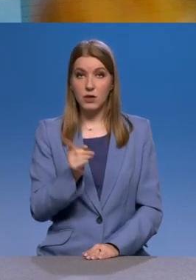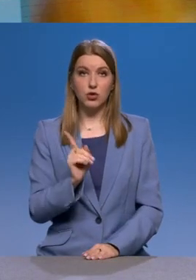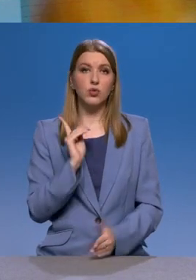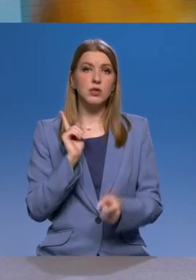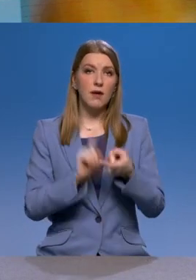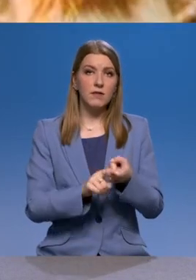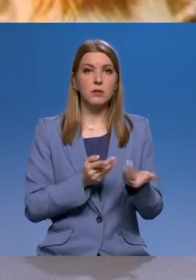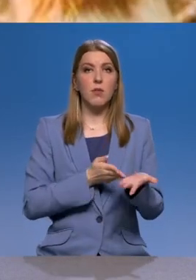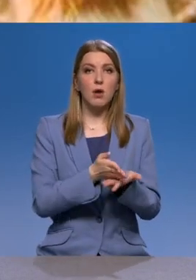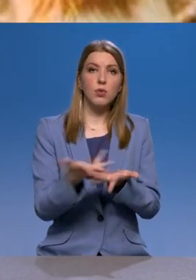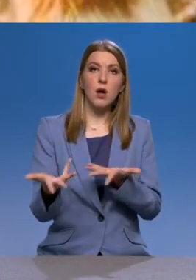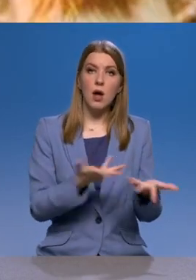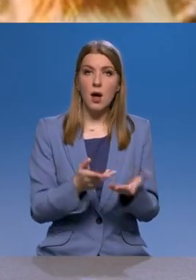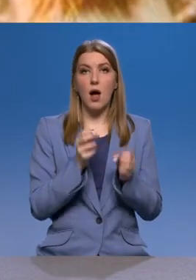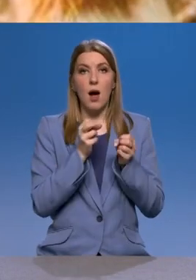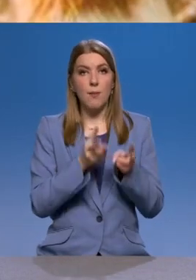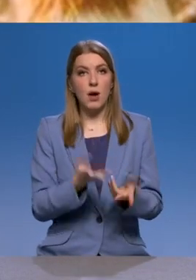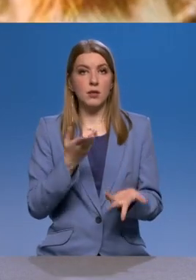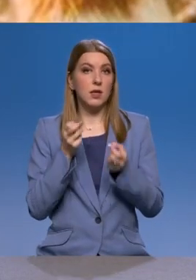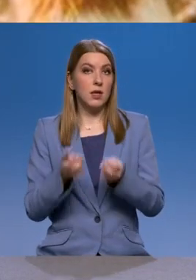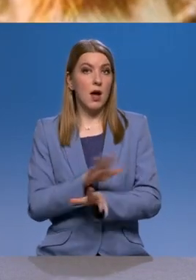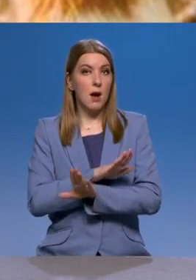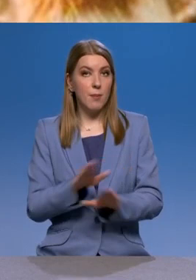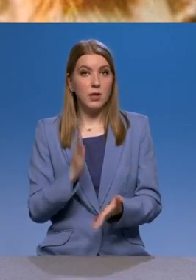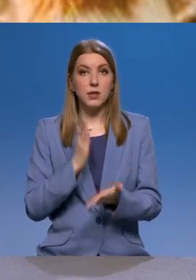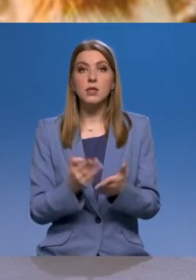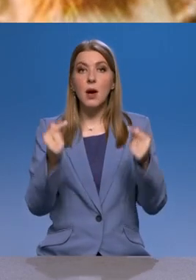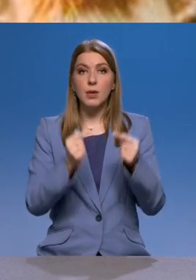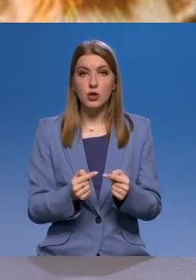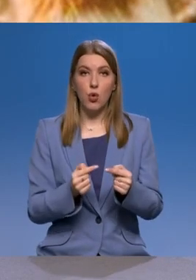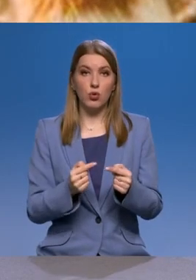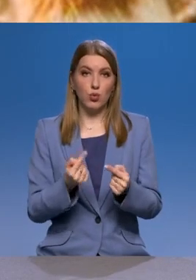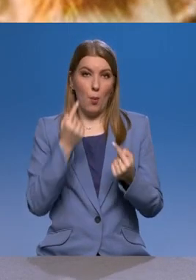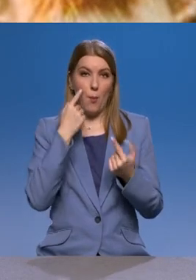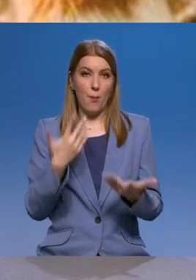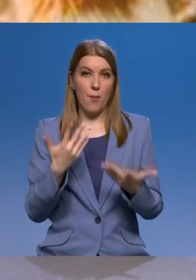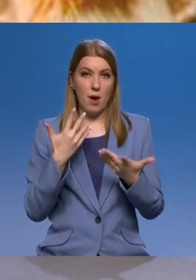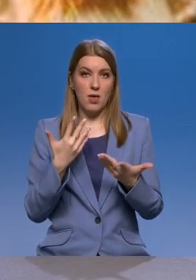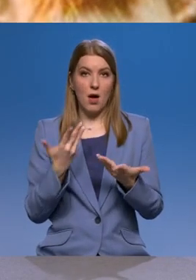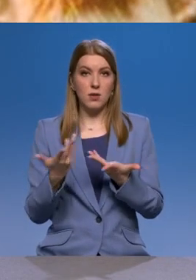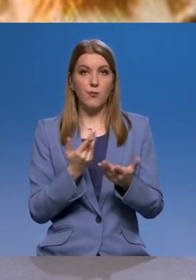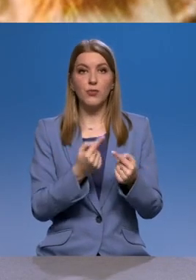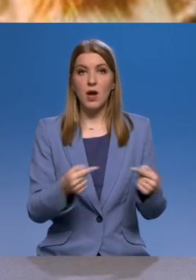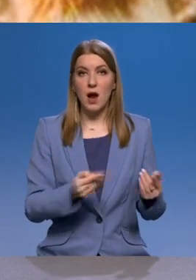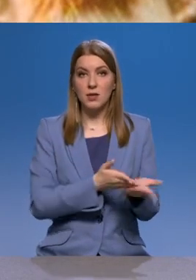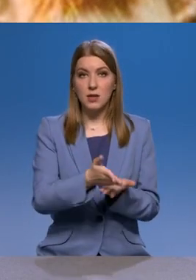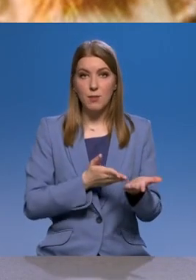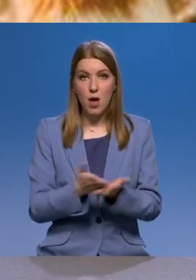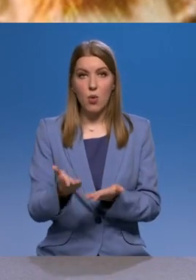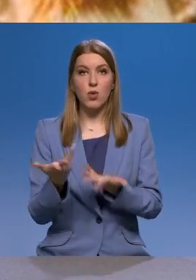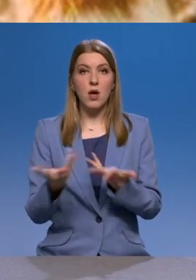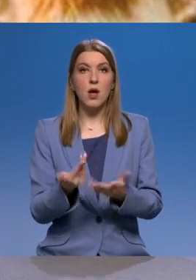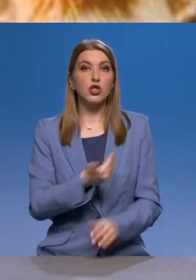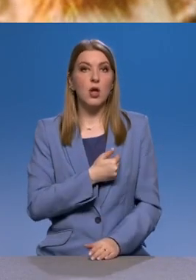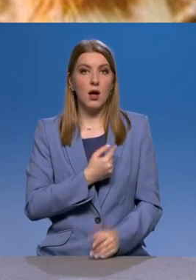Опасны, не опасны. Есть определенные, понятно, склонности. Да, там есть разные породы, но условно того же, давайте